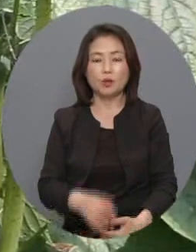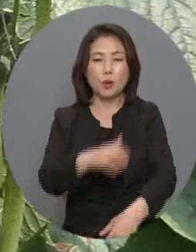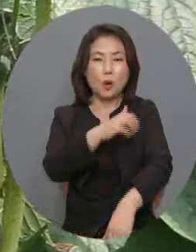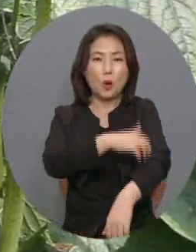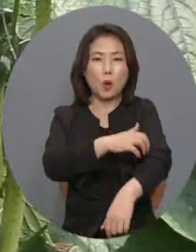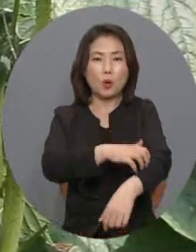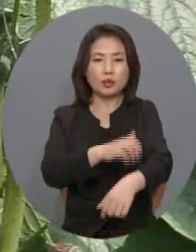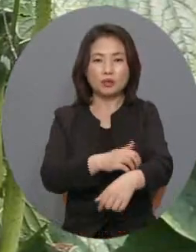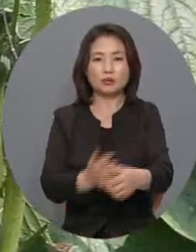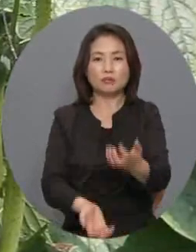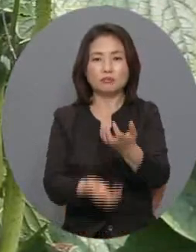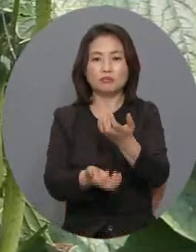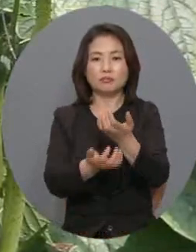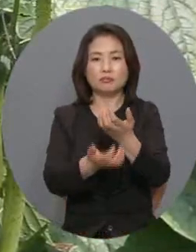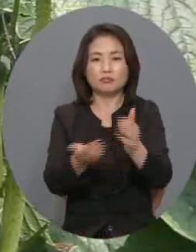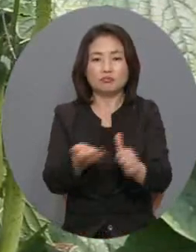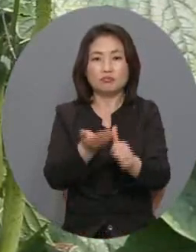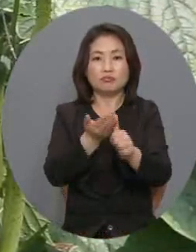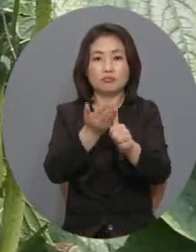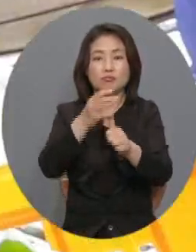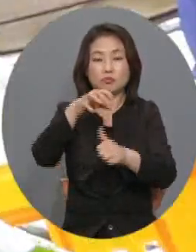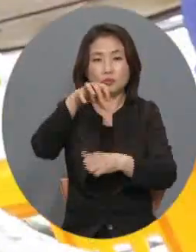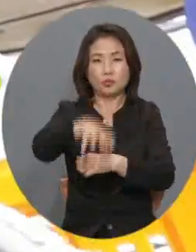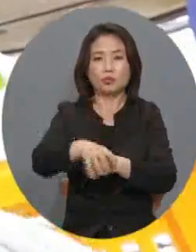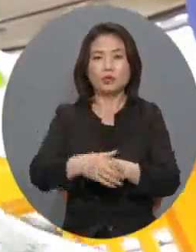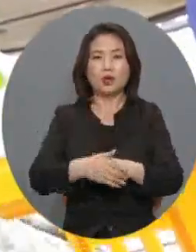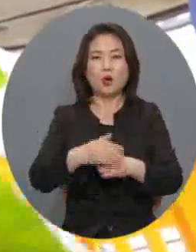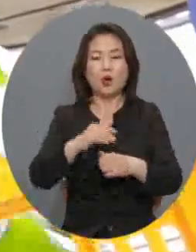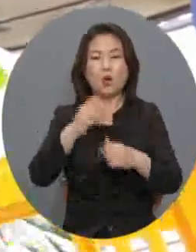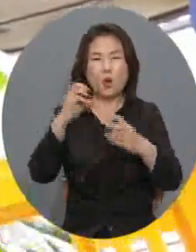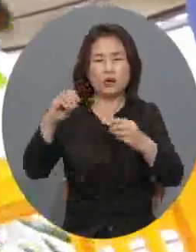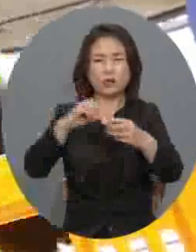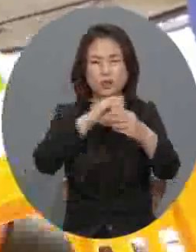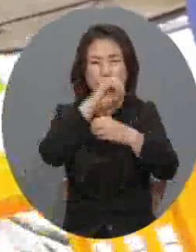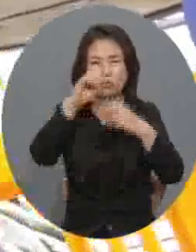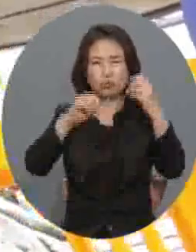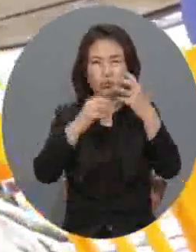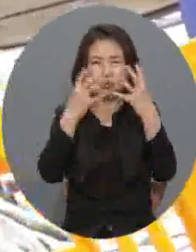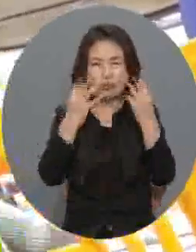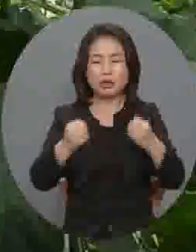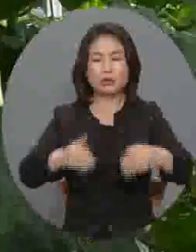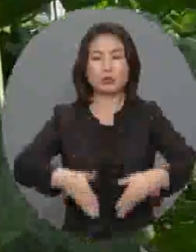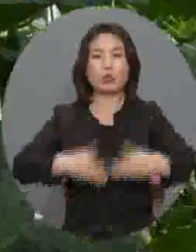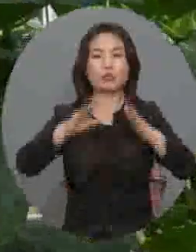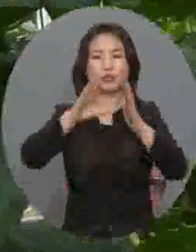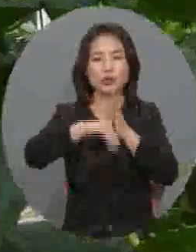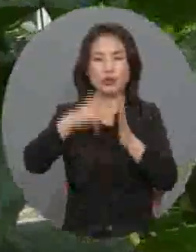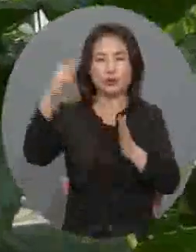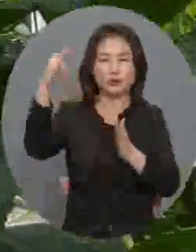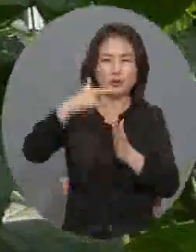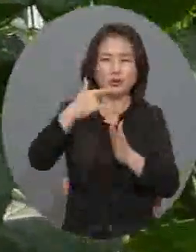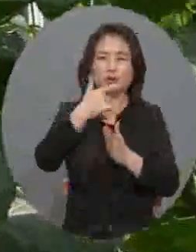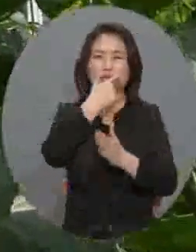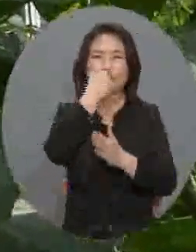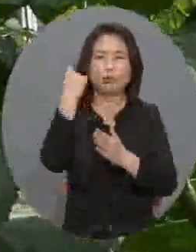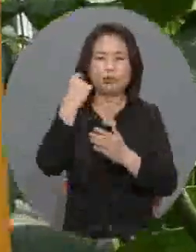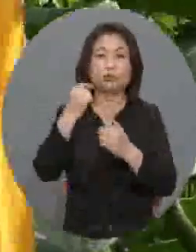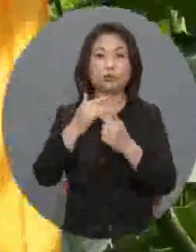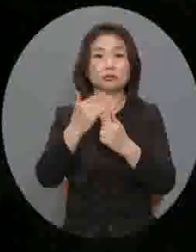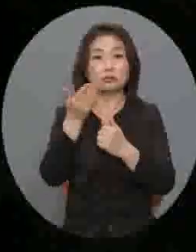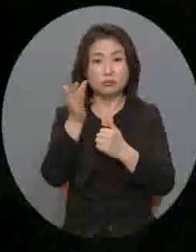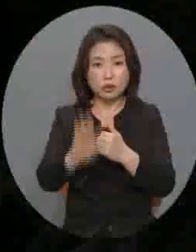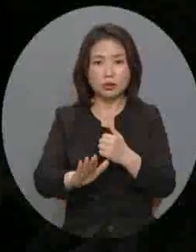오이재배 온실에서 수확작업이 한창입니다. 황사나 미세먼지가 많은 봄에는 일조량이 부족하기